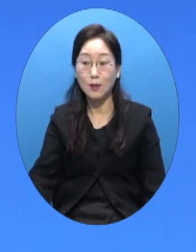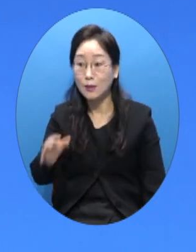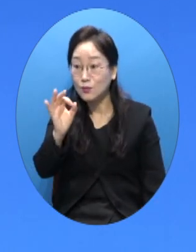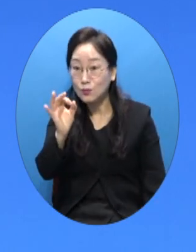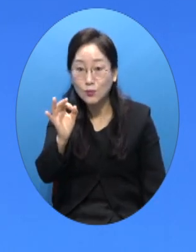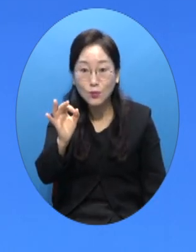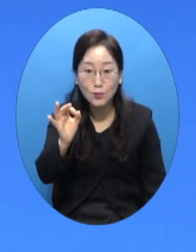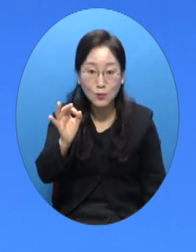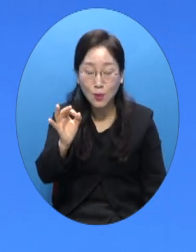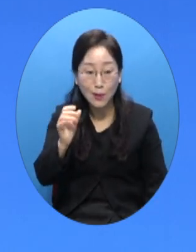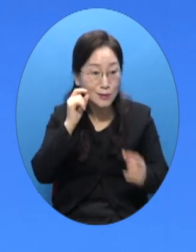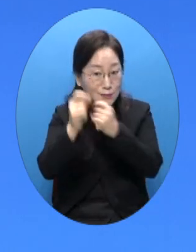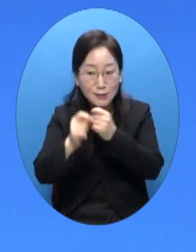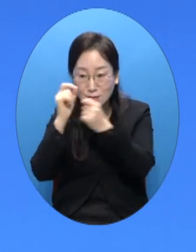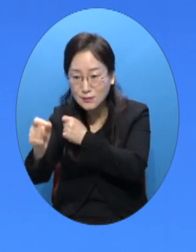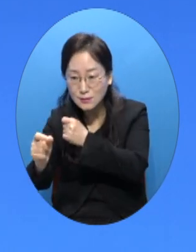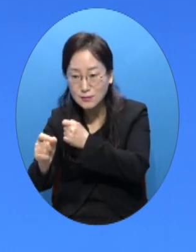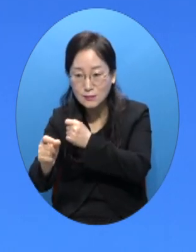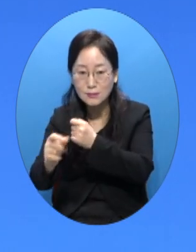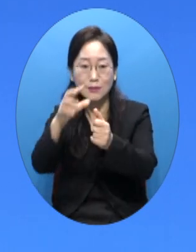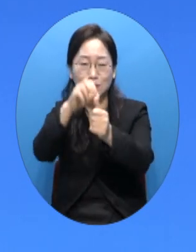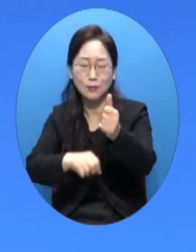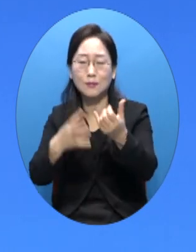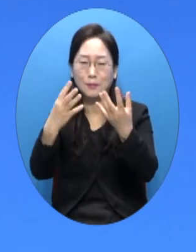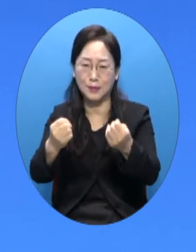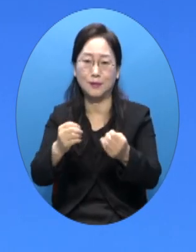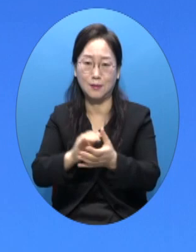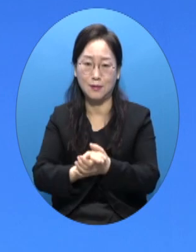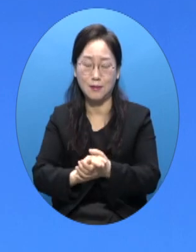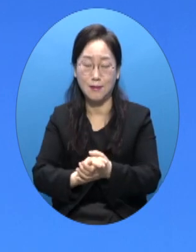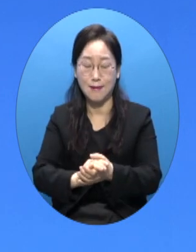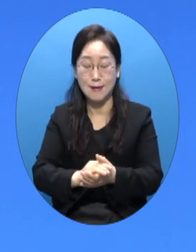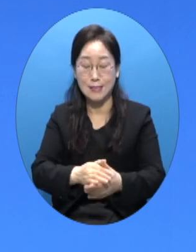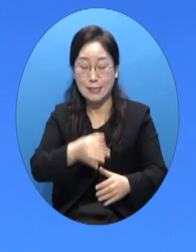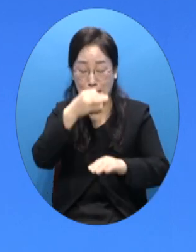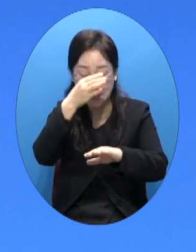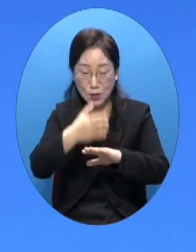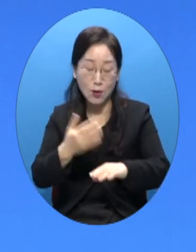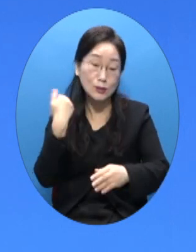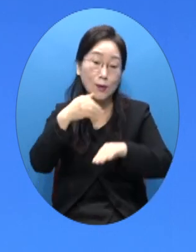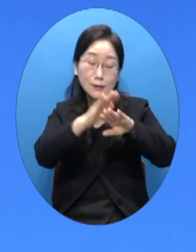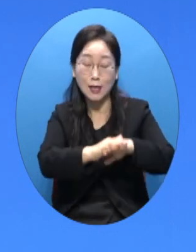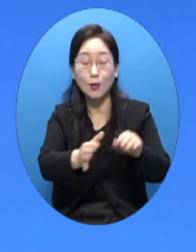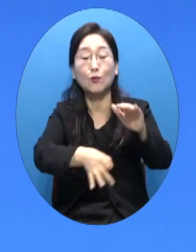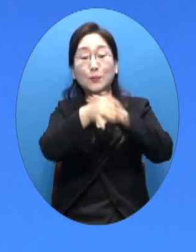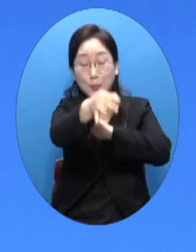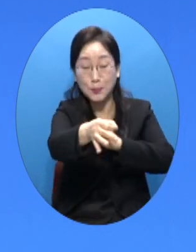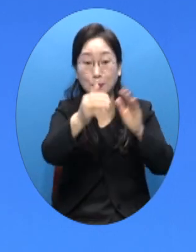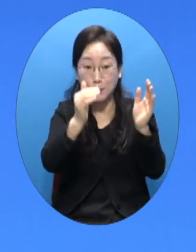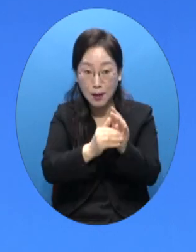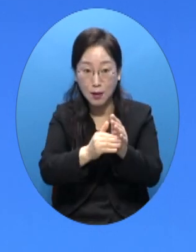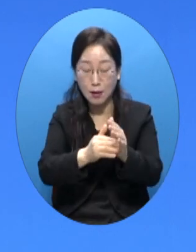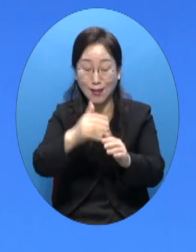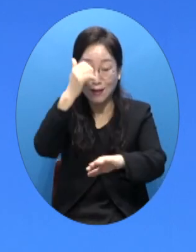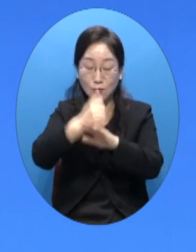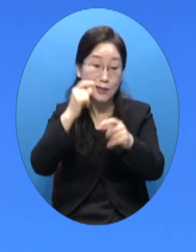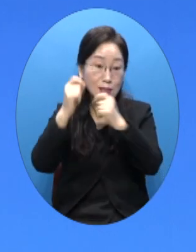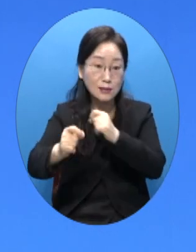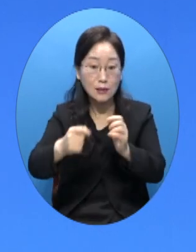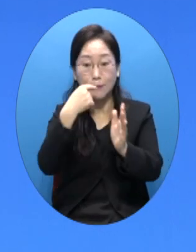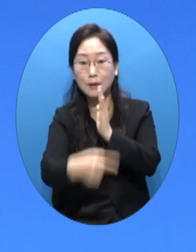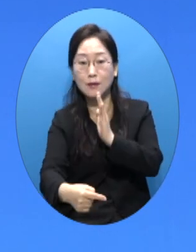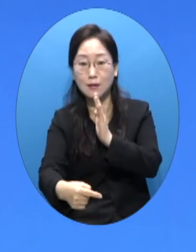갖고 사기를 치는 사람이 얼마나 많은지 모릅니다 힘들게 전세를 하던데 전 세상 하기로 피해본 사람이 얼마나